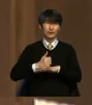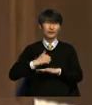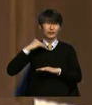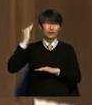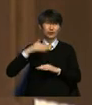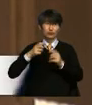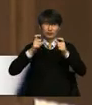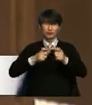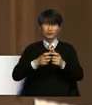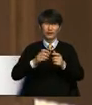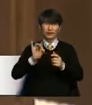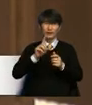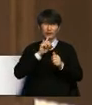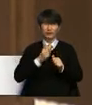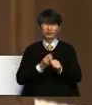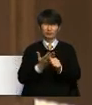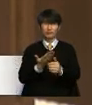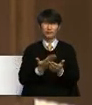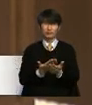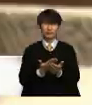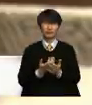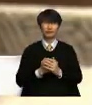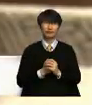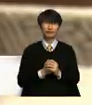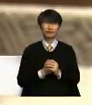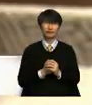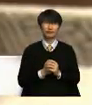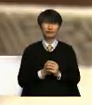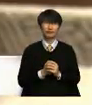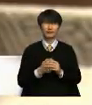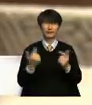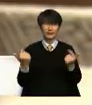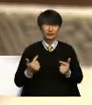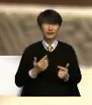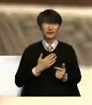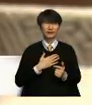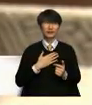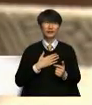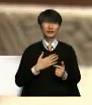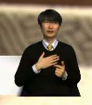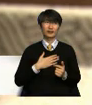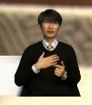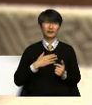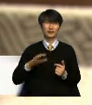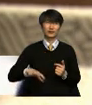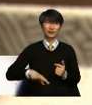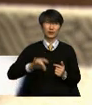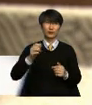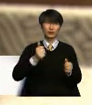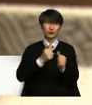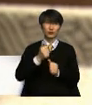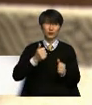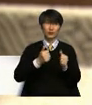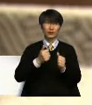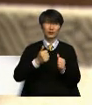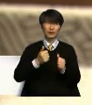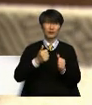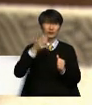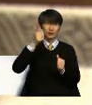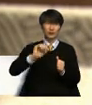의정부 시민에게 한마디 해주시죠. 늘 제가 맨 처음에 의원이 될